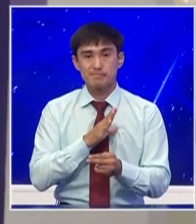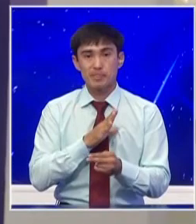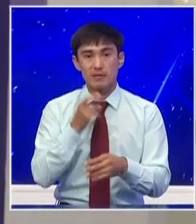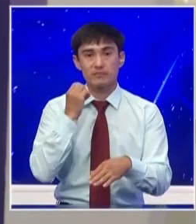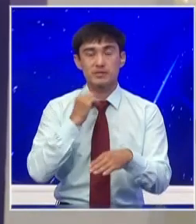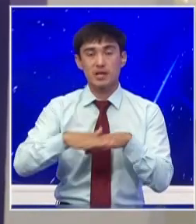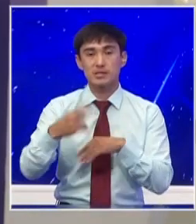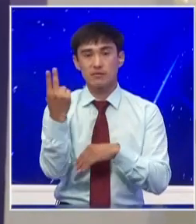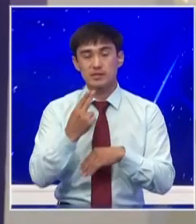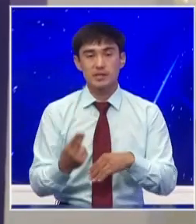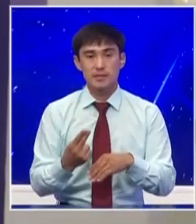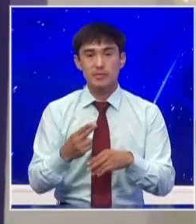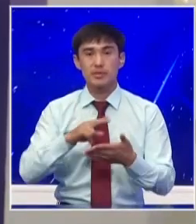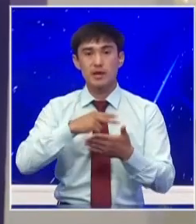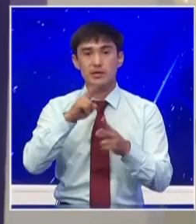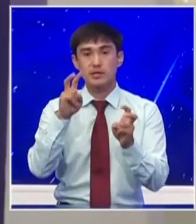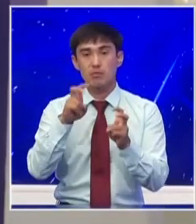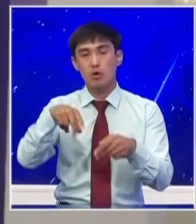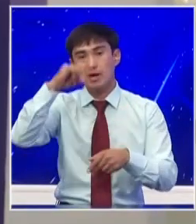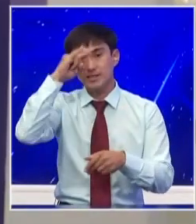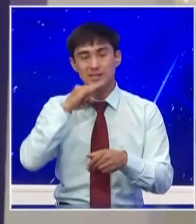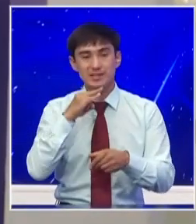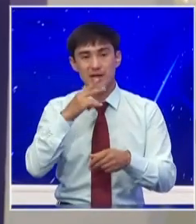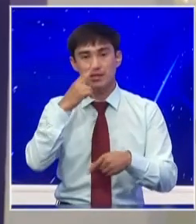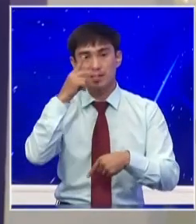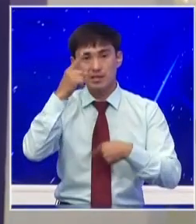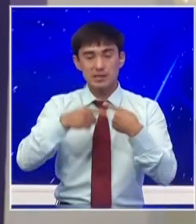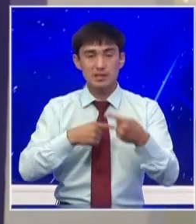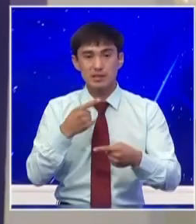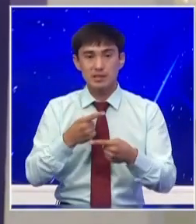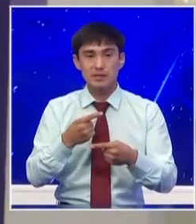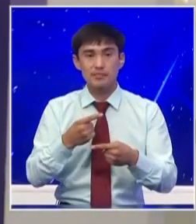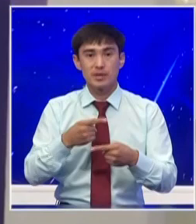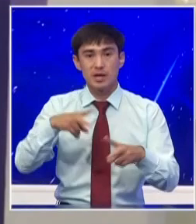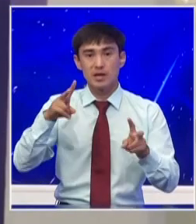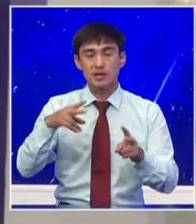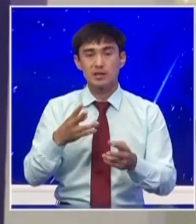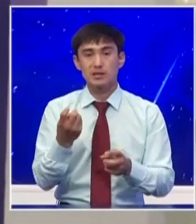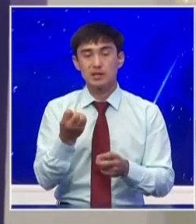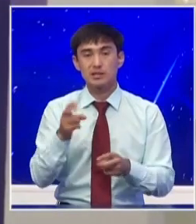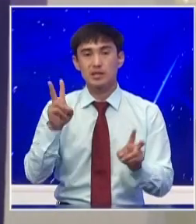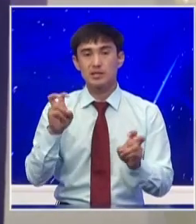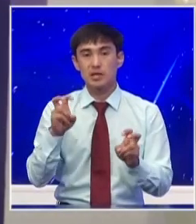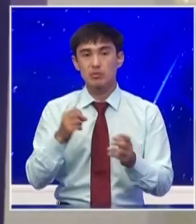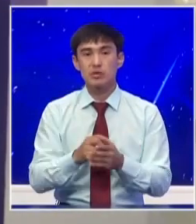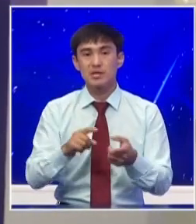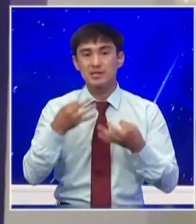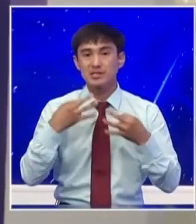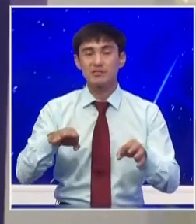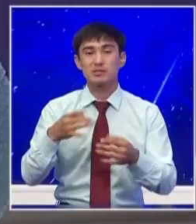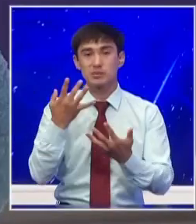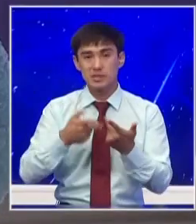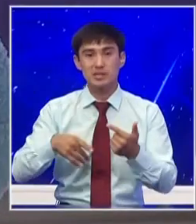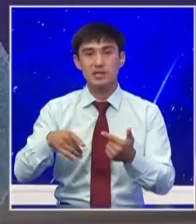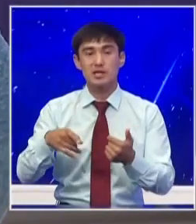столице, в Астане, на тему там, казахской идентики, а также на тему зависимости среди